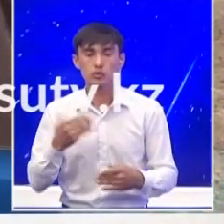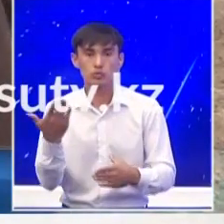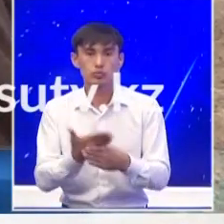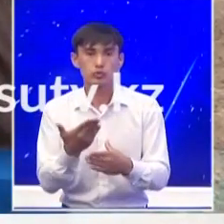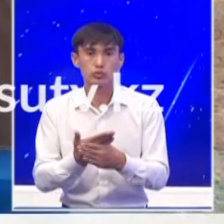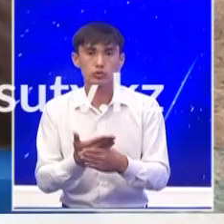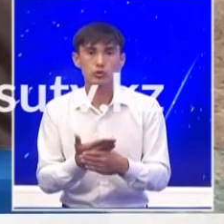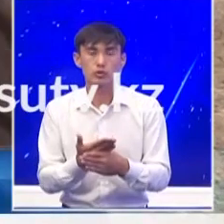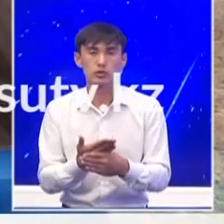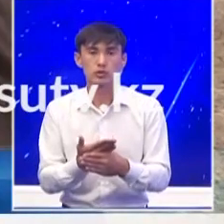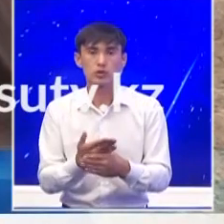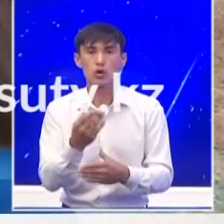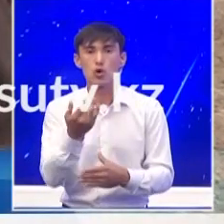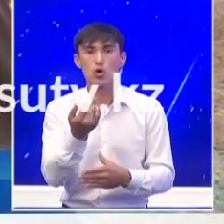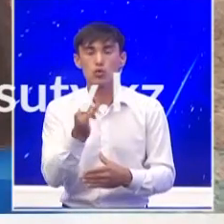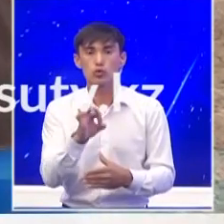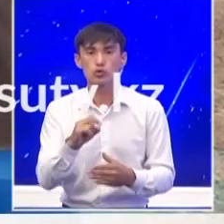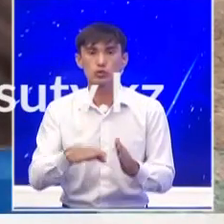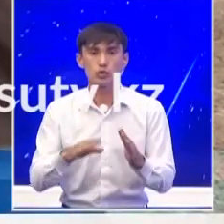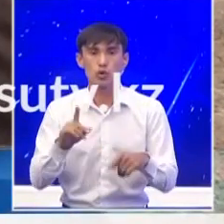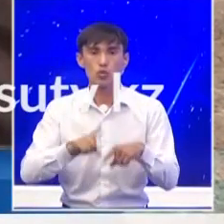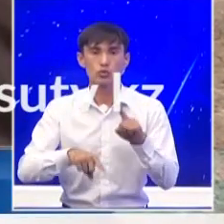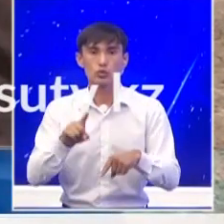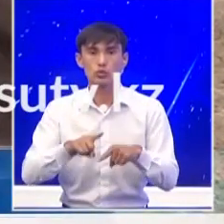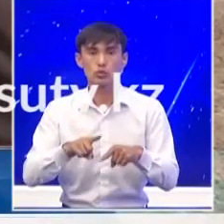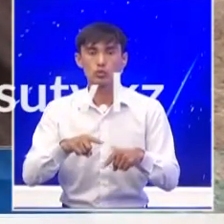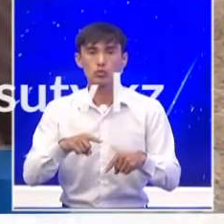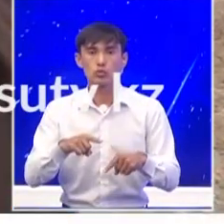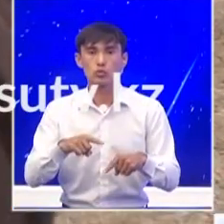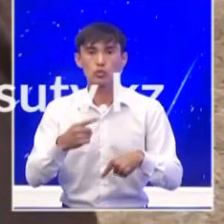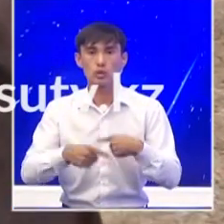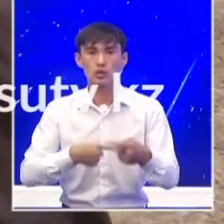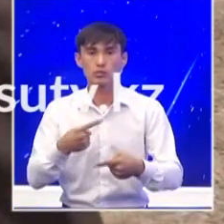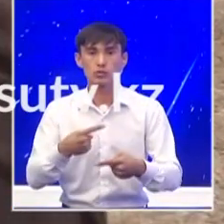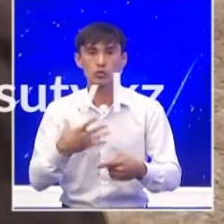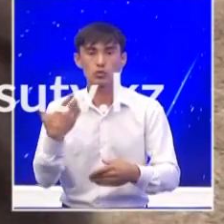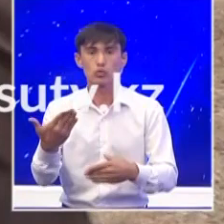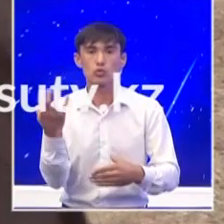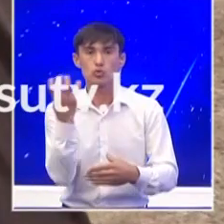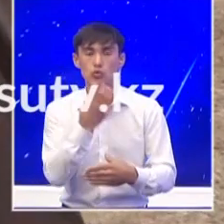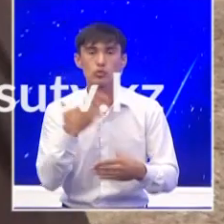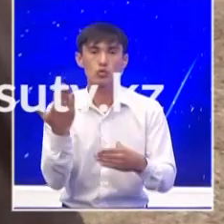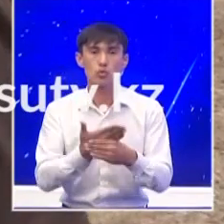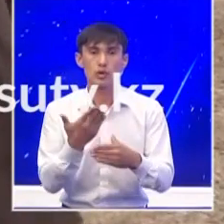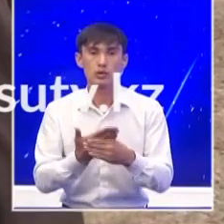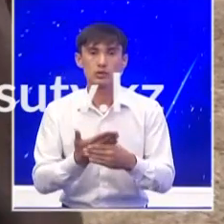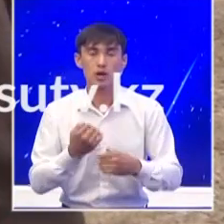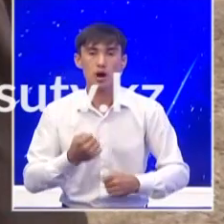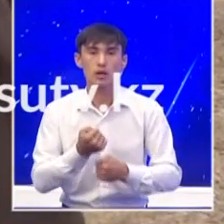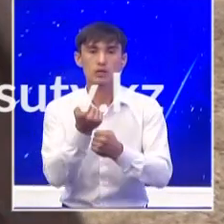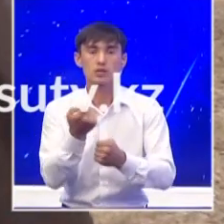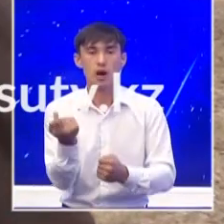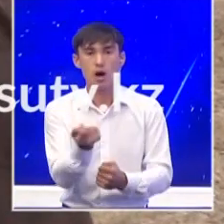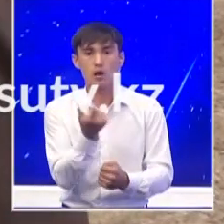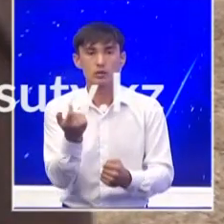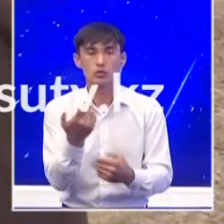деп Үйсінтау бауырайында өскен ұрпақтарымыз солардың көмегімен жылуының арқасында осыншылық бір аздай ғана тардай